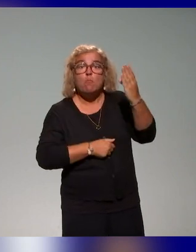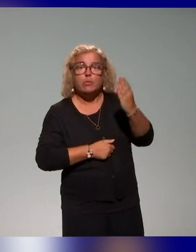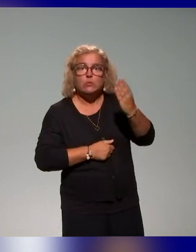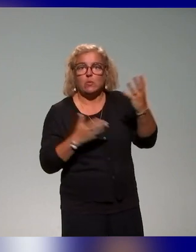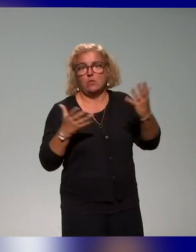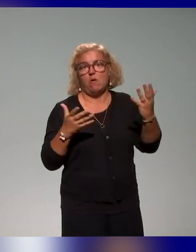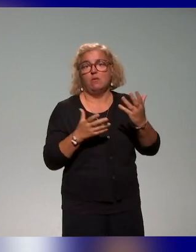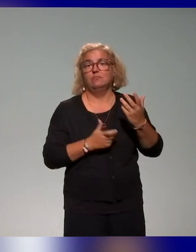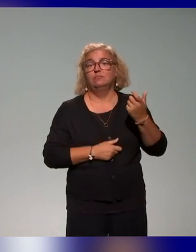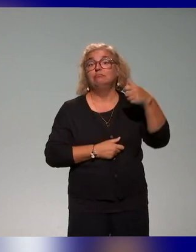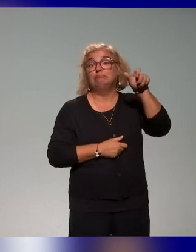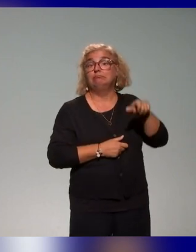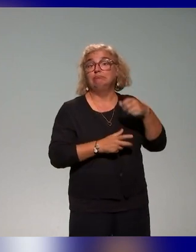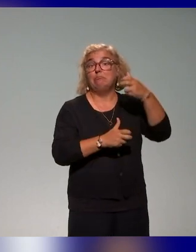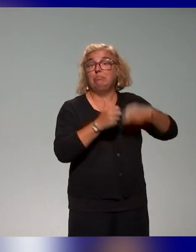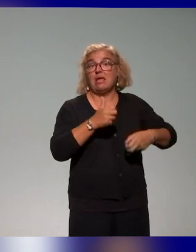Pierre donc va